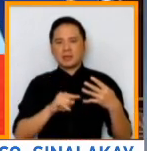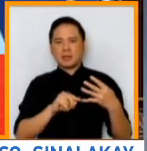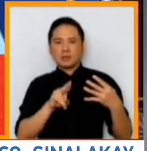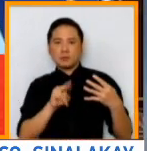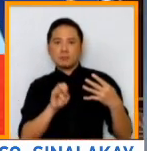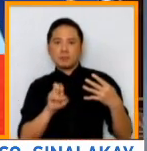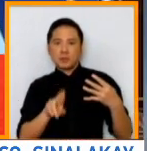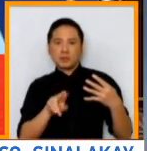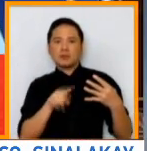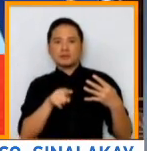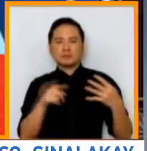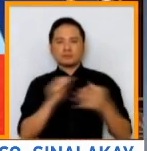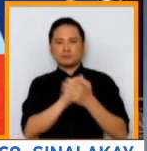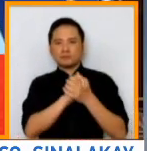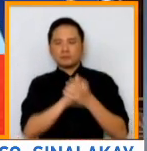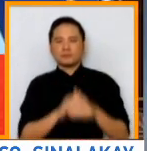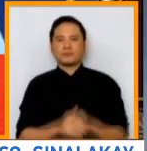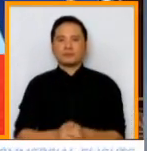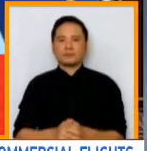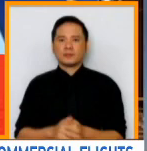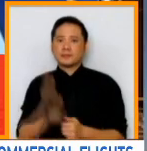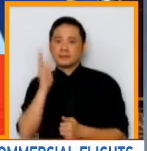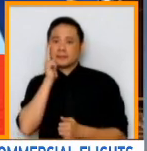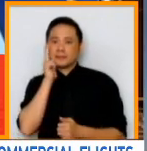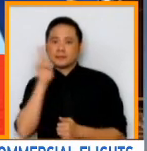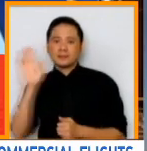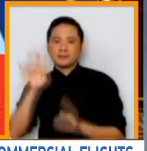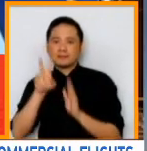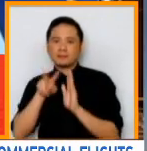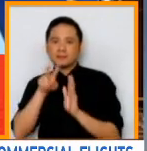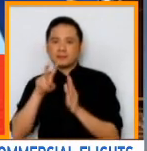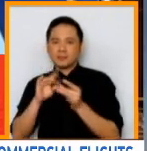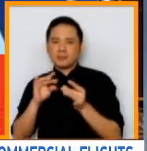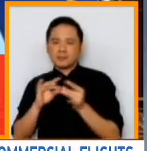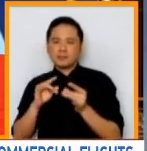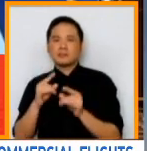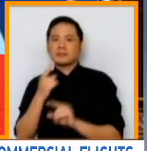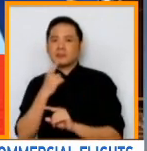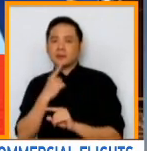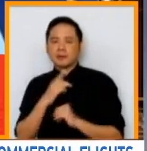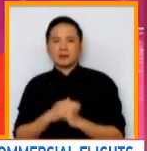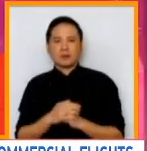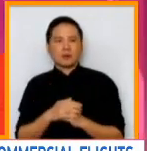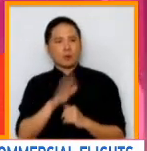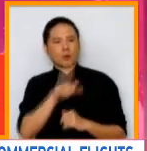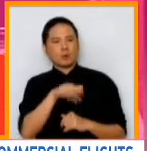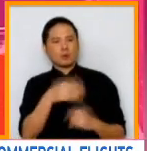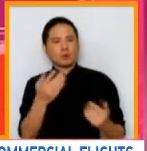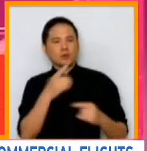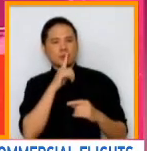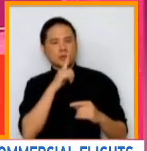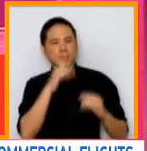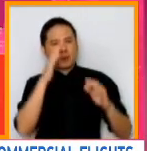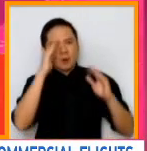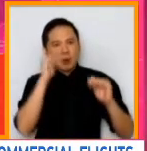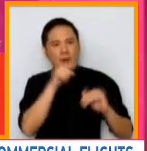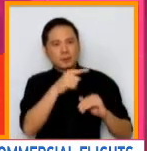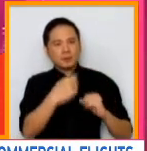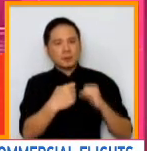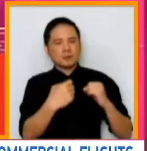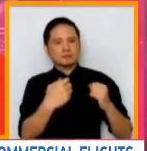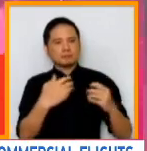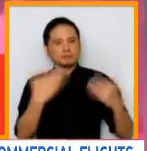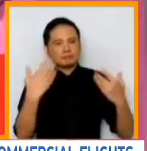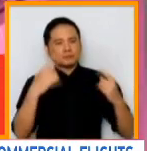Duterte sa kanyang video message na asahan daw ng Paralympians ang suporta ng buong bansa. Buong puso't lakas naman daw